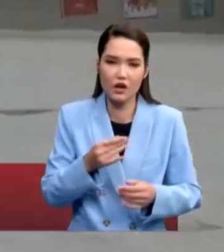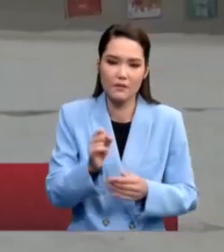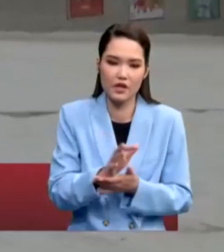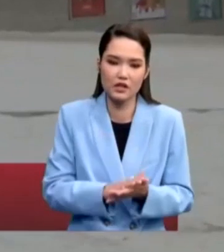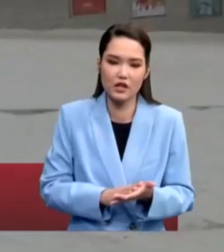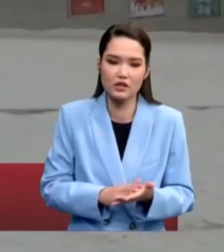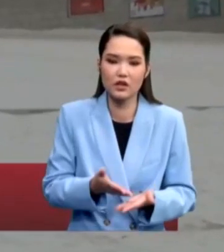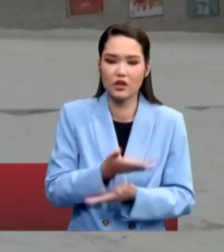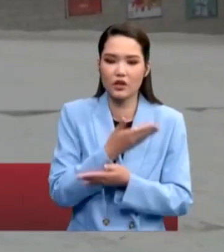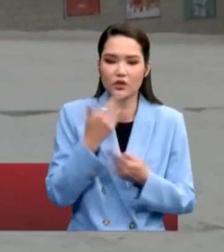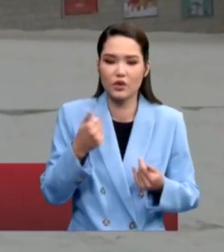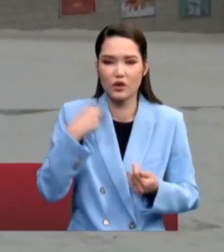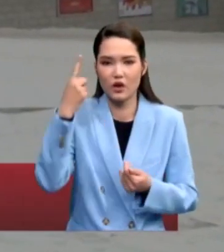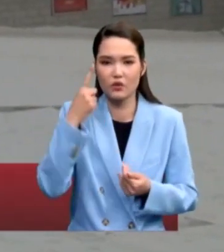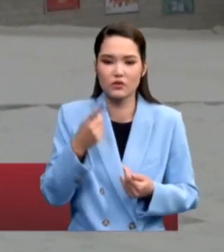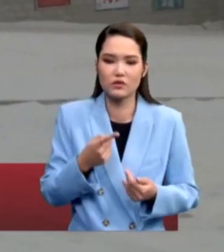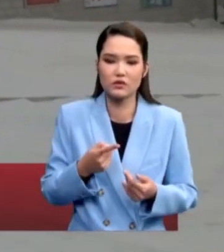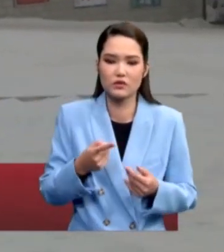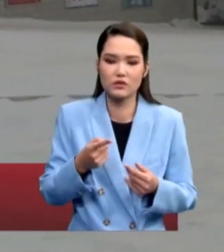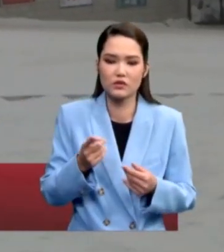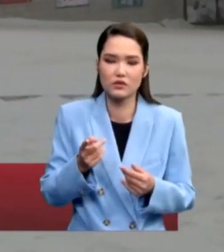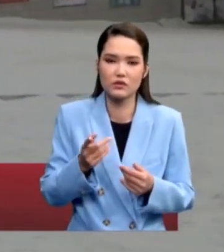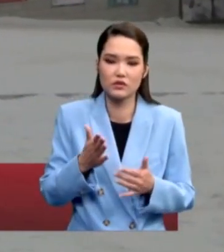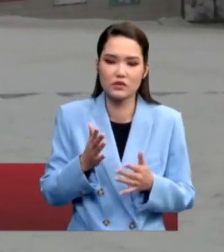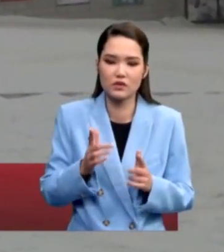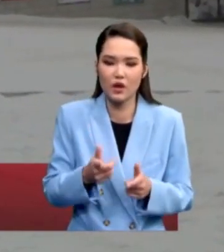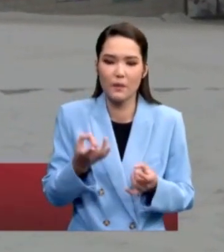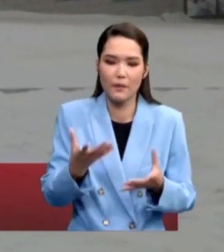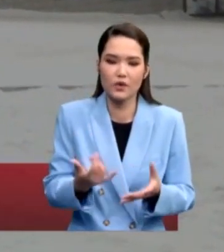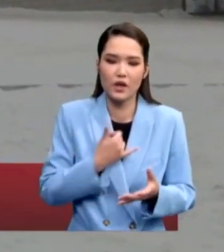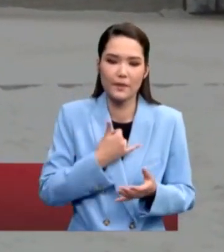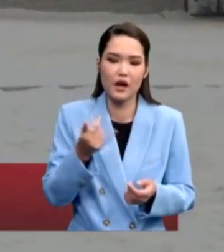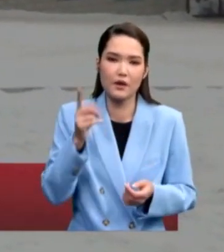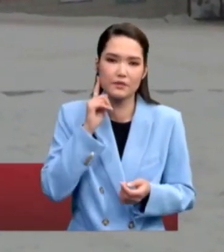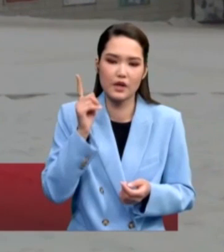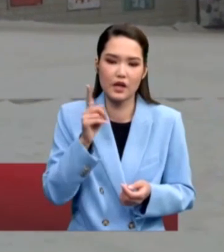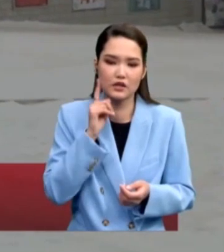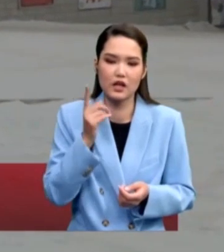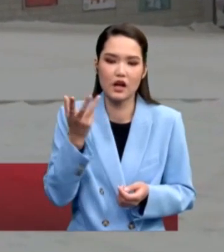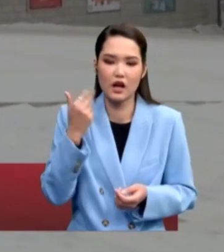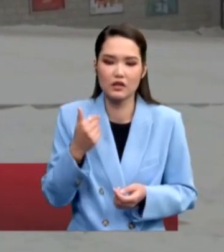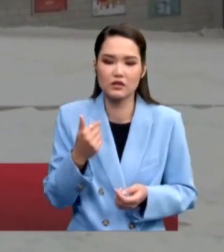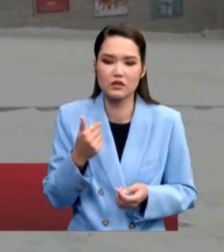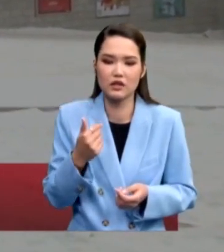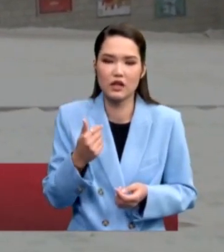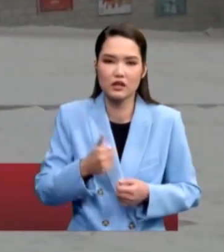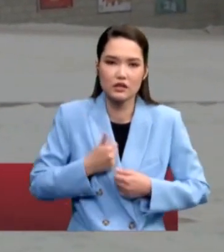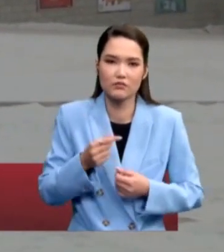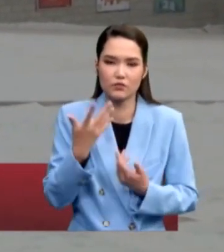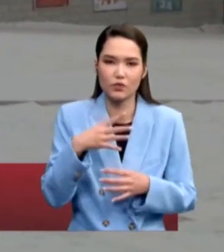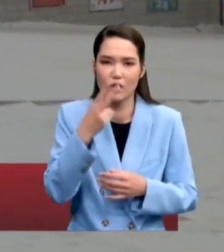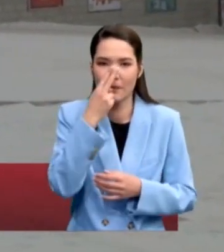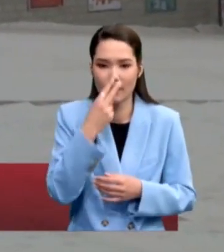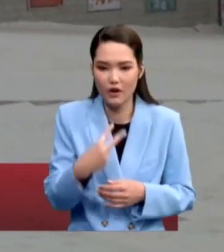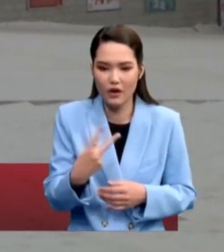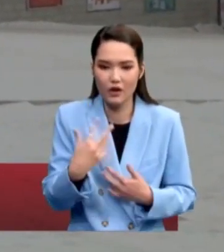регионы. Нет, мне кажется, довольных людей. Просто мы молодые, как-то приспосабливаемся. Там,